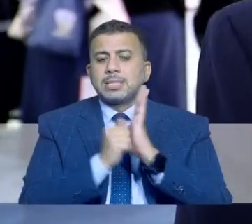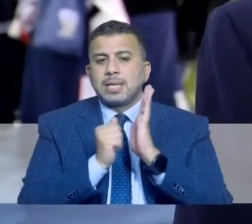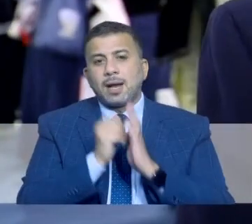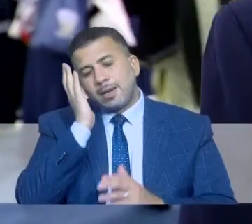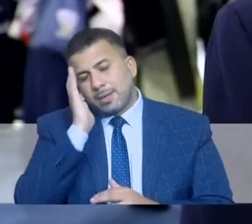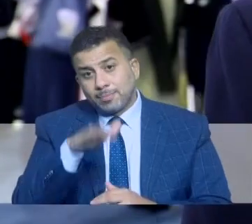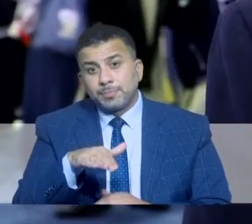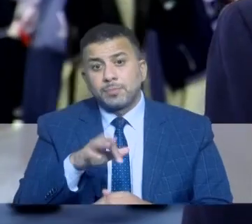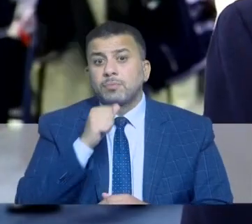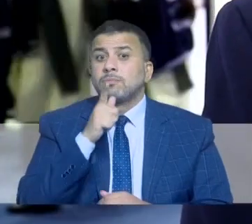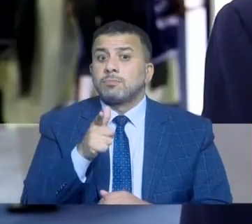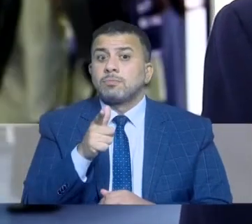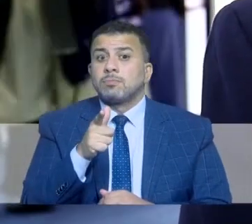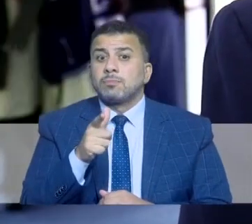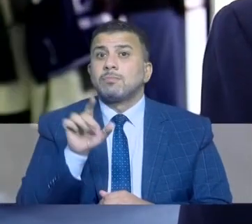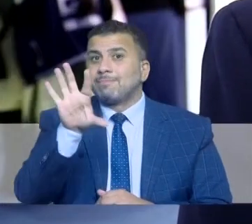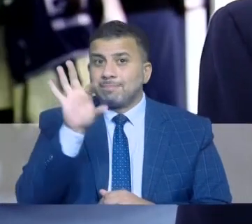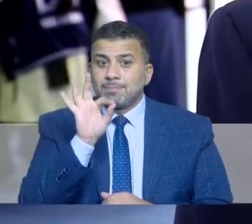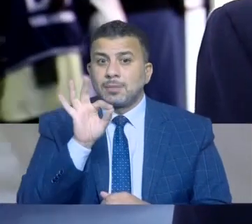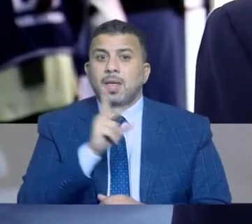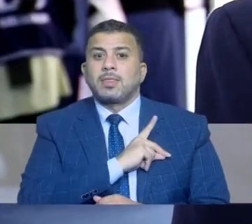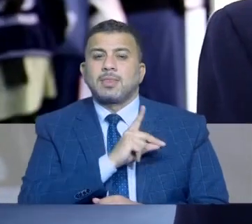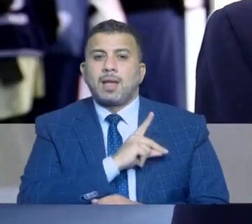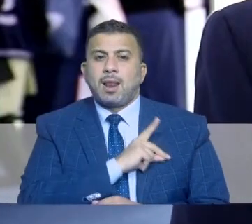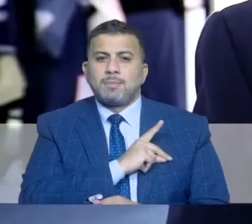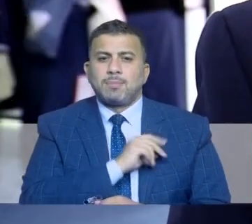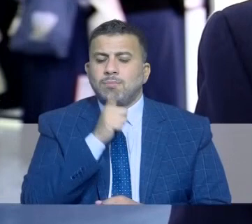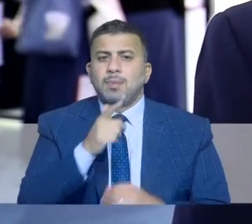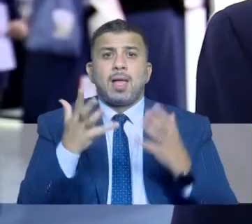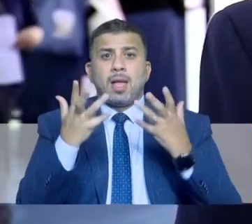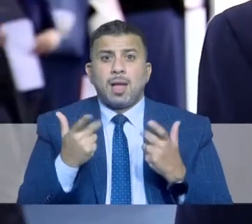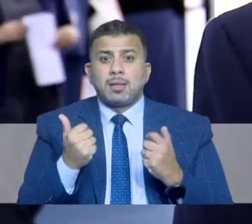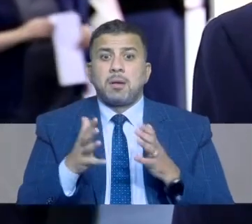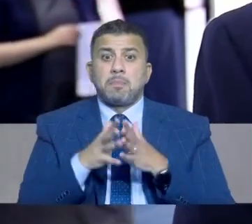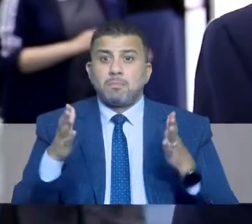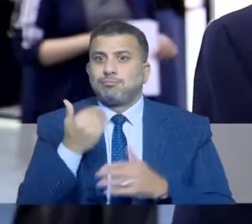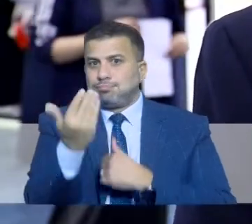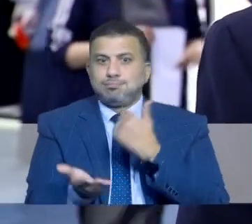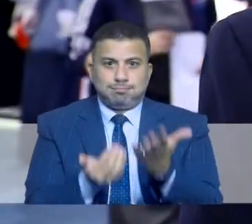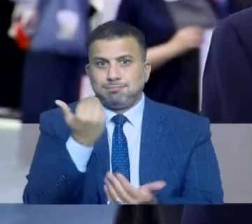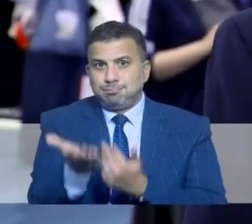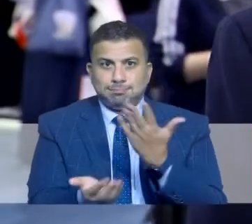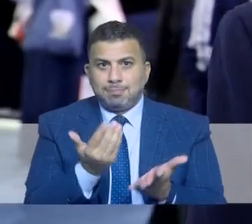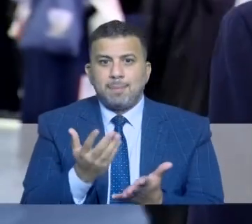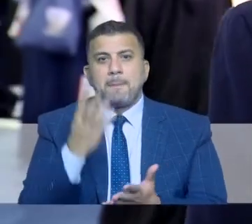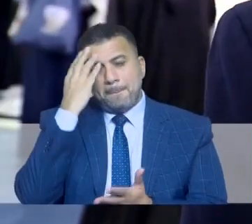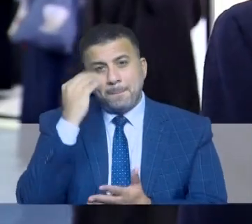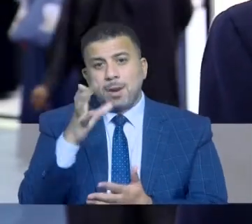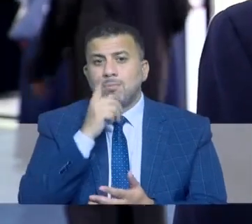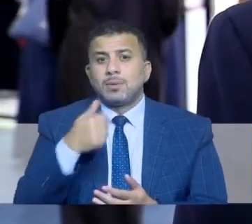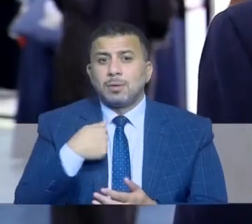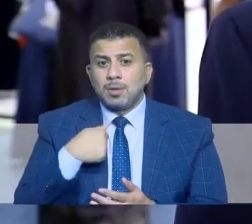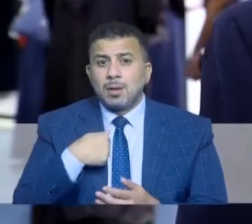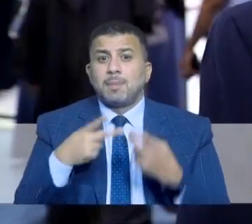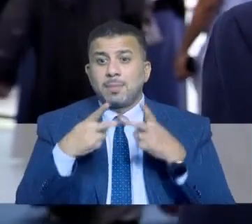أيضا. فيتم اختيار الطلبة طبعا من ضمن أعداد كبيرة من الطلبة اللي يتقدمون لهذه المنحة، ونحن